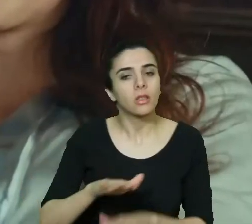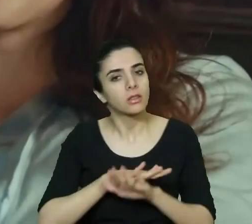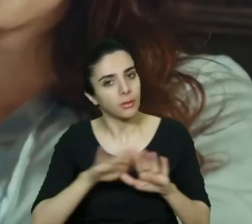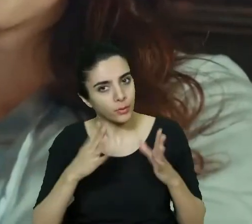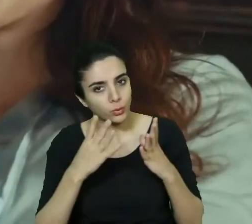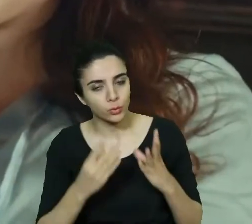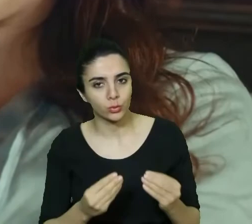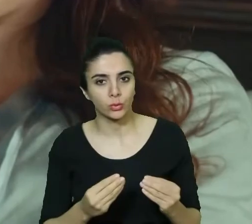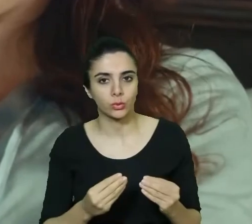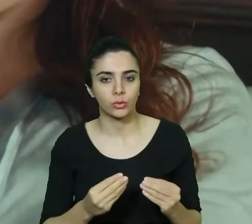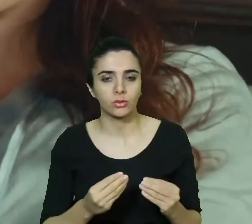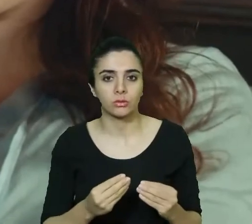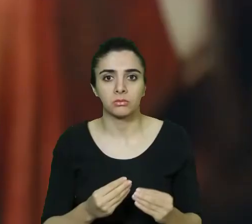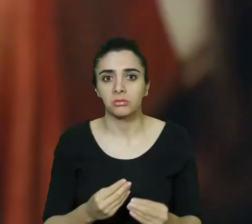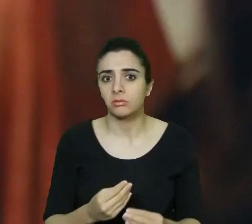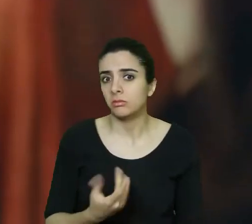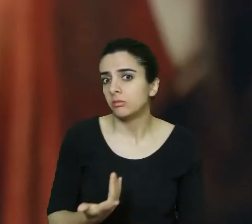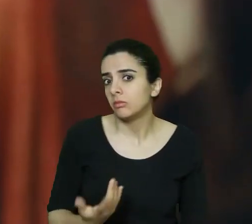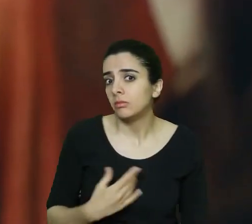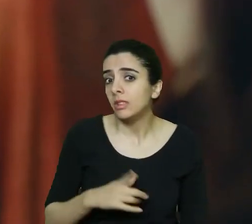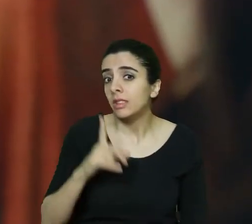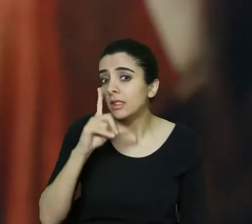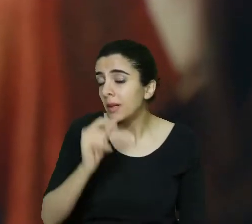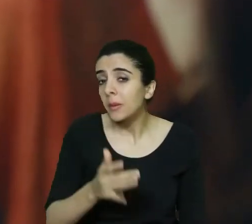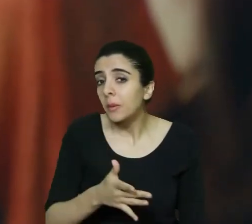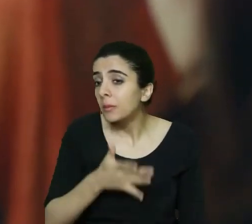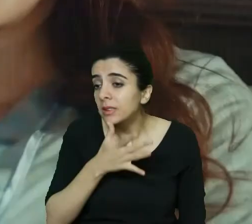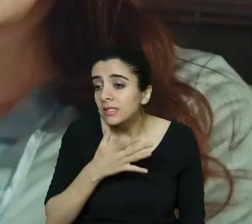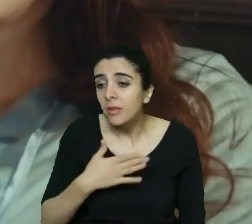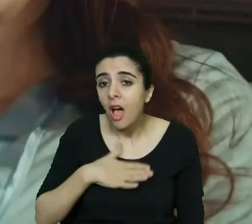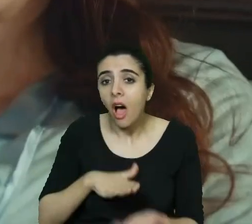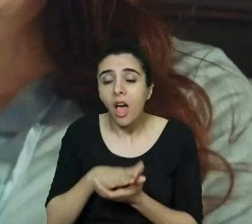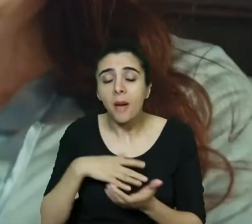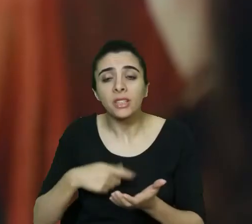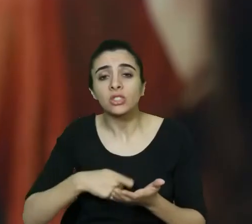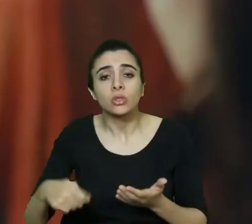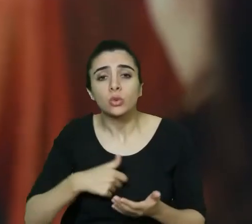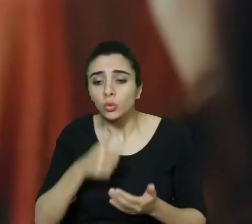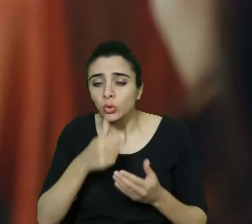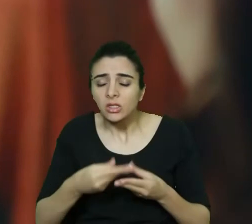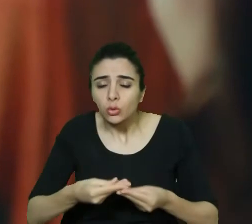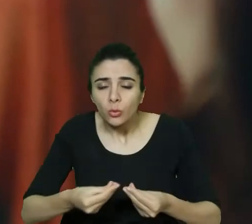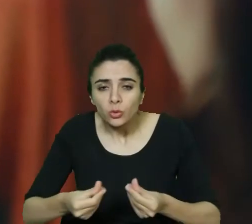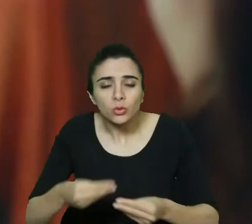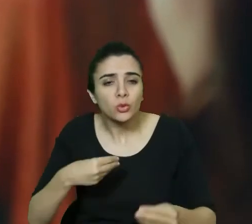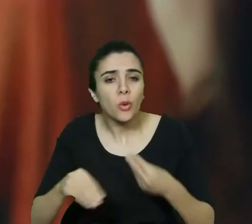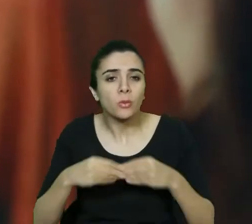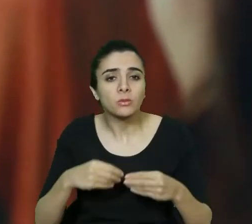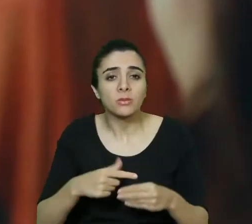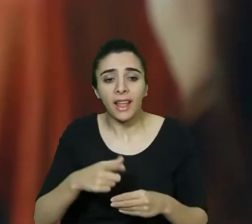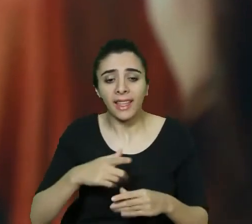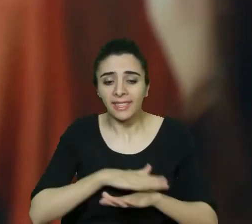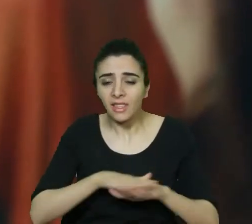Tamam. Kim bizi çeken ayaklarımızdan suyun yumuşaklığına, yerin katılığına,